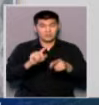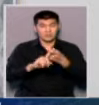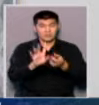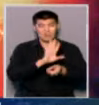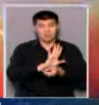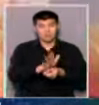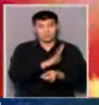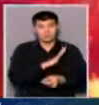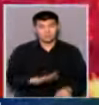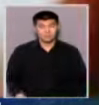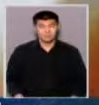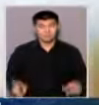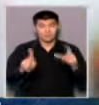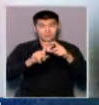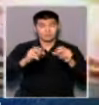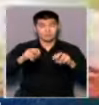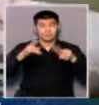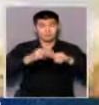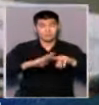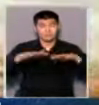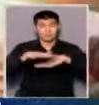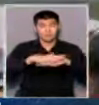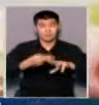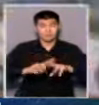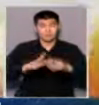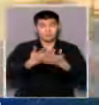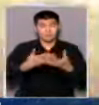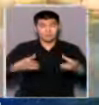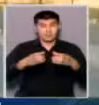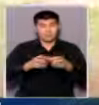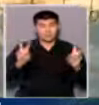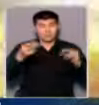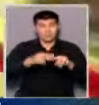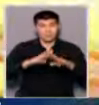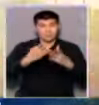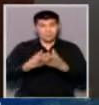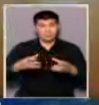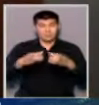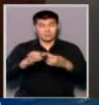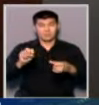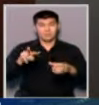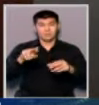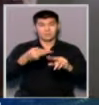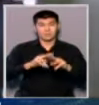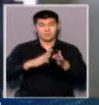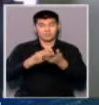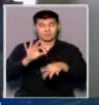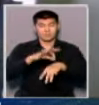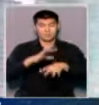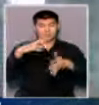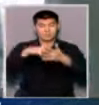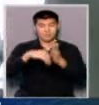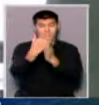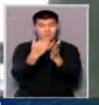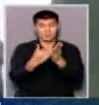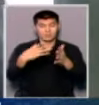штамм. По словам специалистов, в процессе эволюции вирусы подвергаются мутации. В этот раз штамм Дельта, по заключению ВОЗ, был включен в